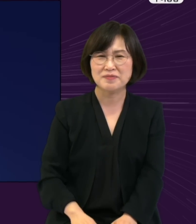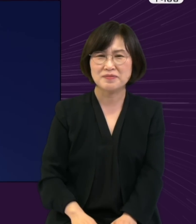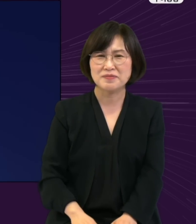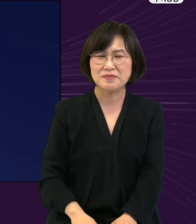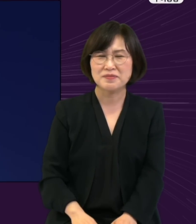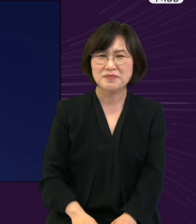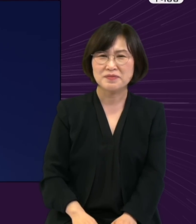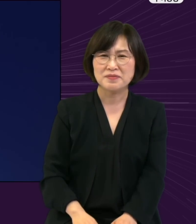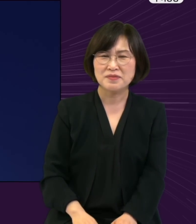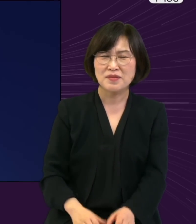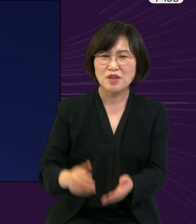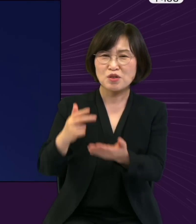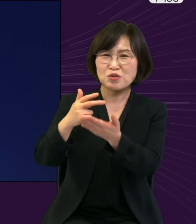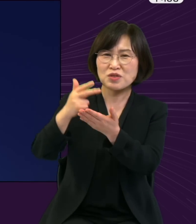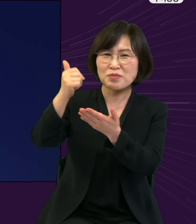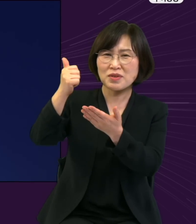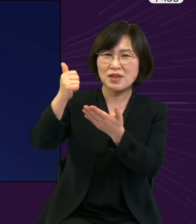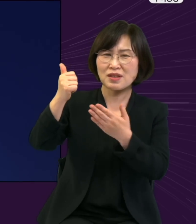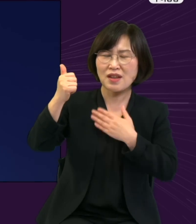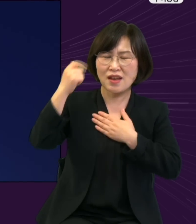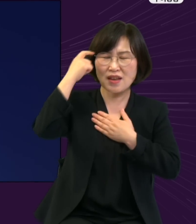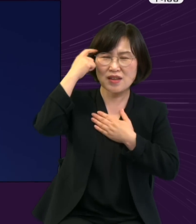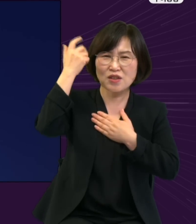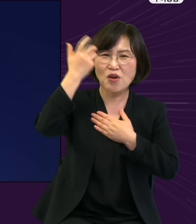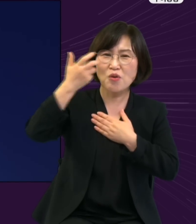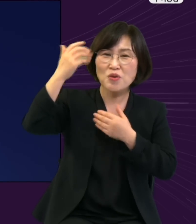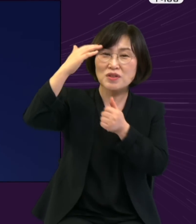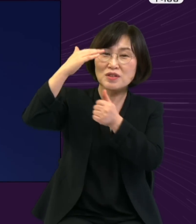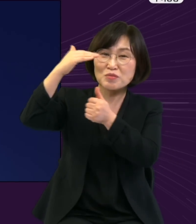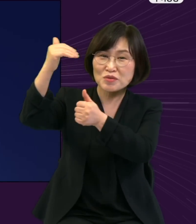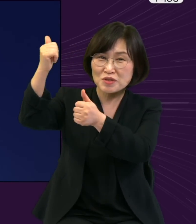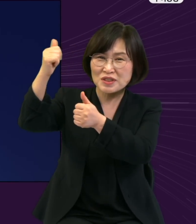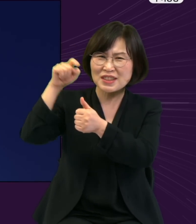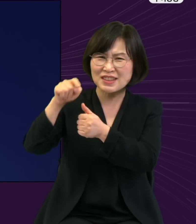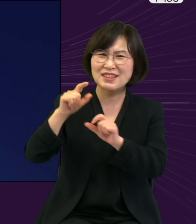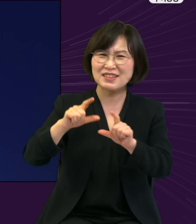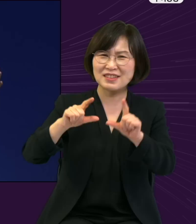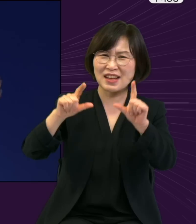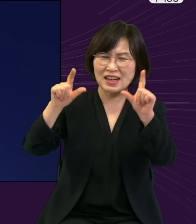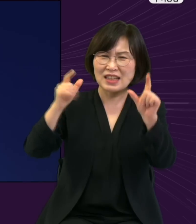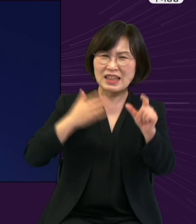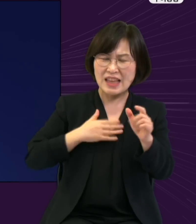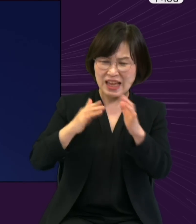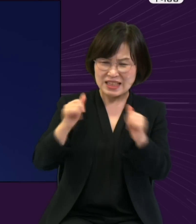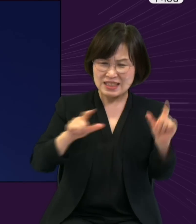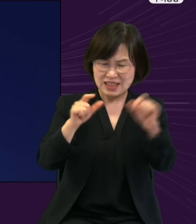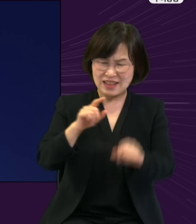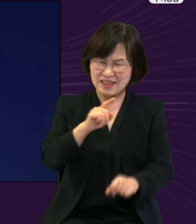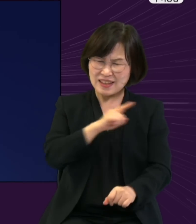그 주님이 내 영혼을 부르시는 그날이 내 인생의 가장 좋은 날이 되게 하여 주옵소서.